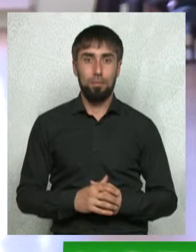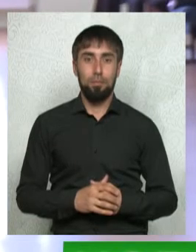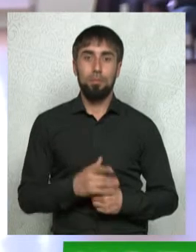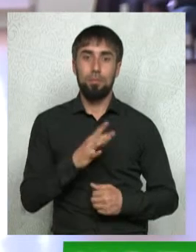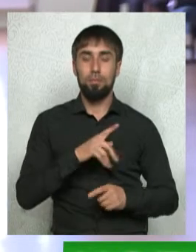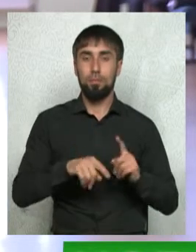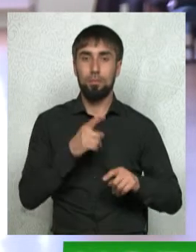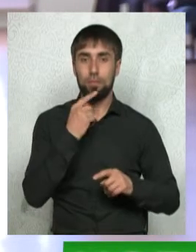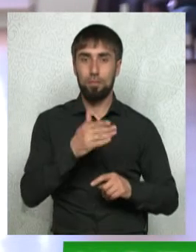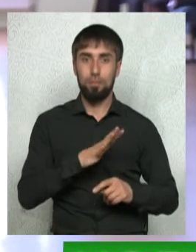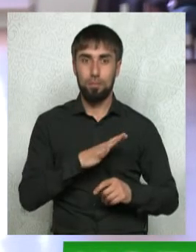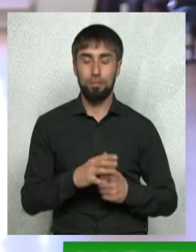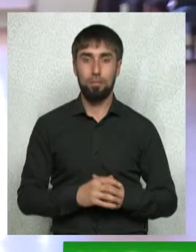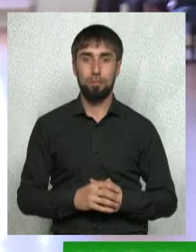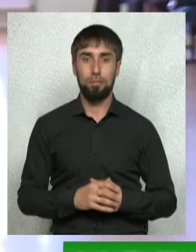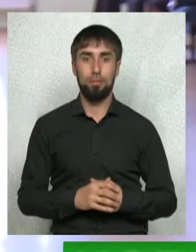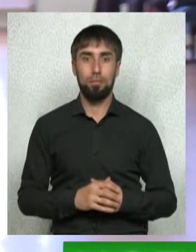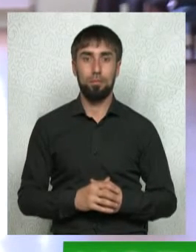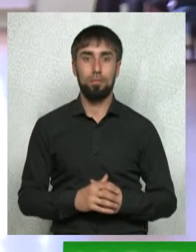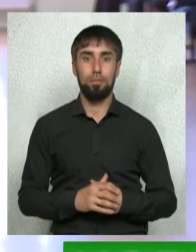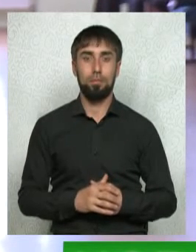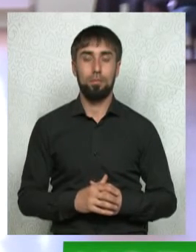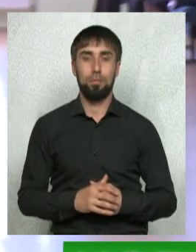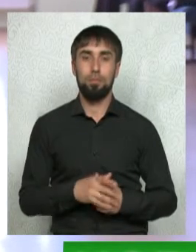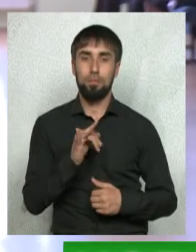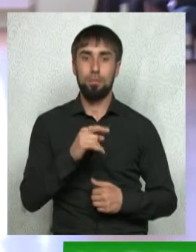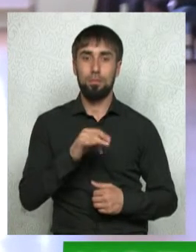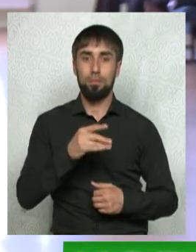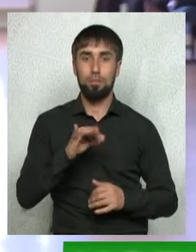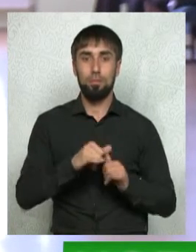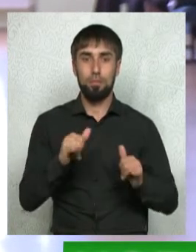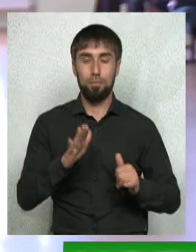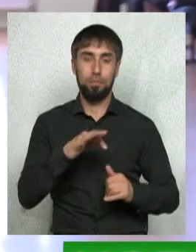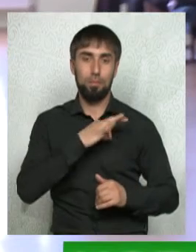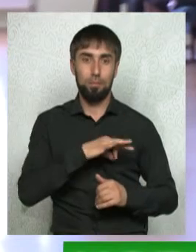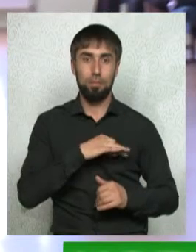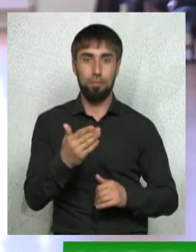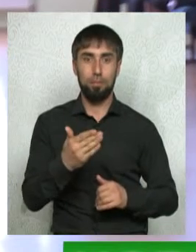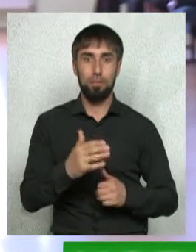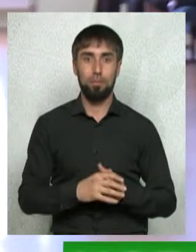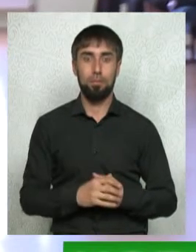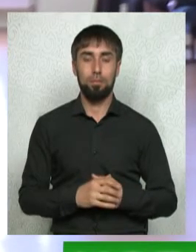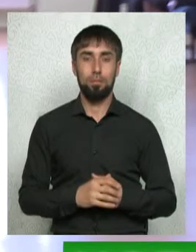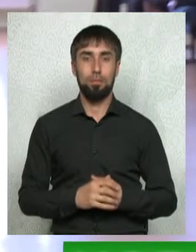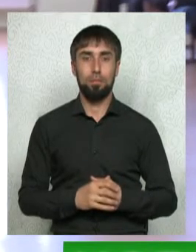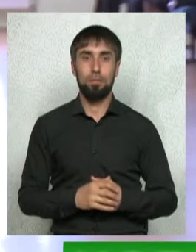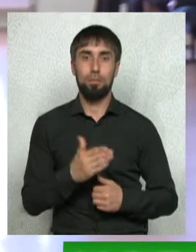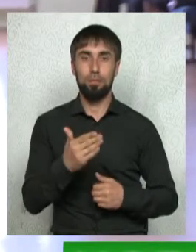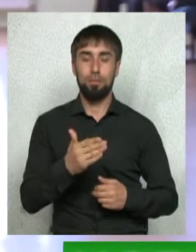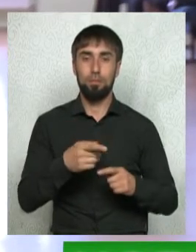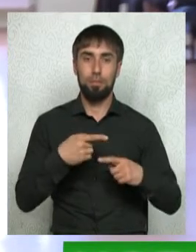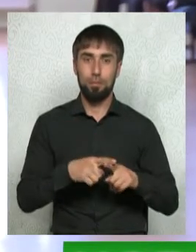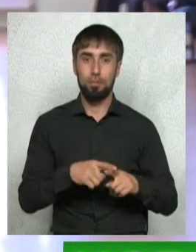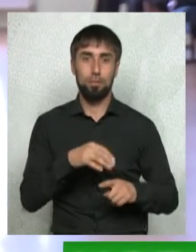родного языка, я думаю, мотивация заметно повысится. Использование проектной, например, технологии,